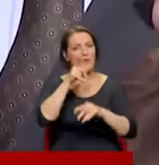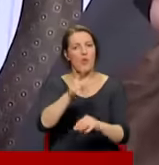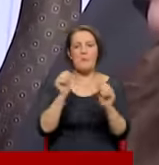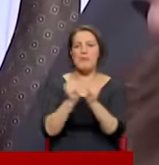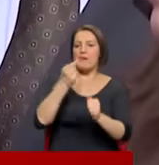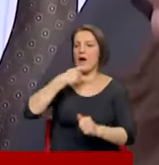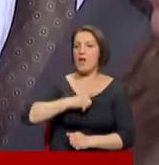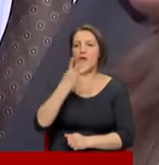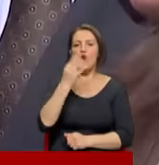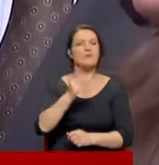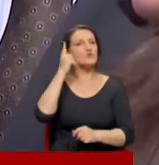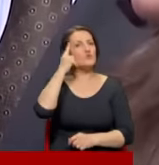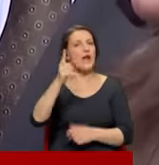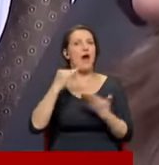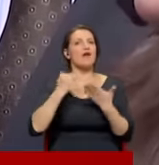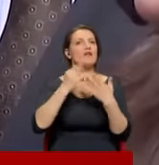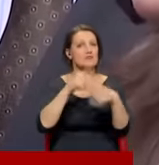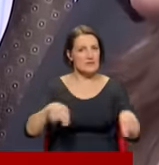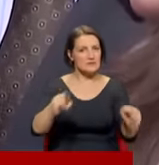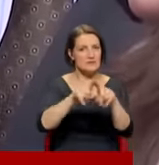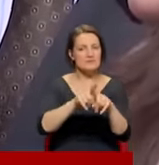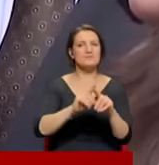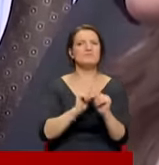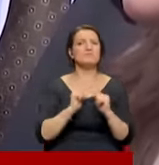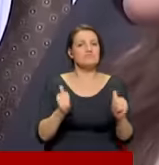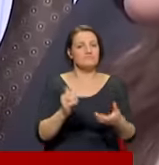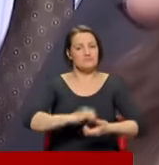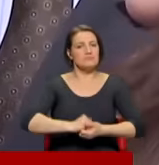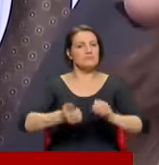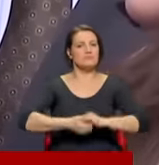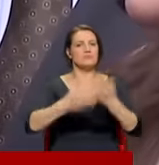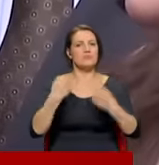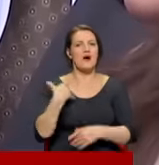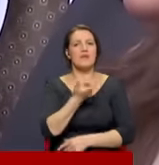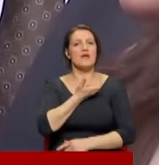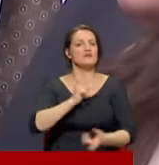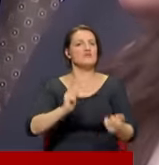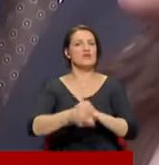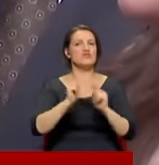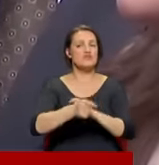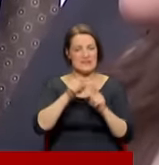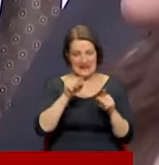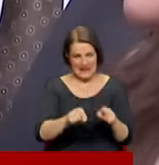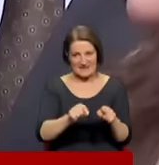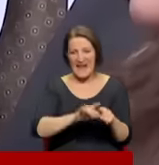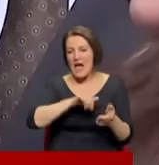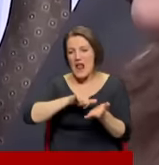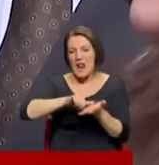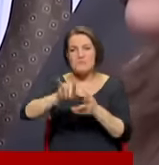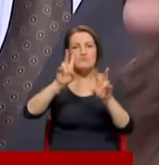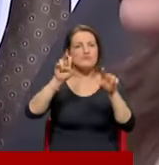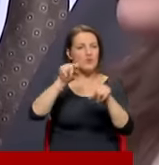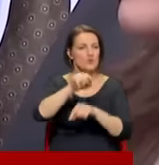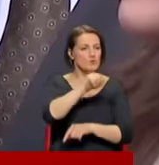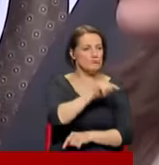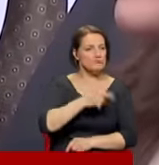beraber aday olmaya düşünen arkadaşların da etrafında kenetlenerek anayasa değişikliğinden tutun her türlü konu